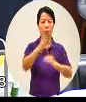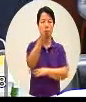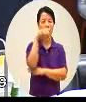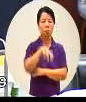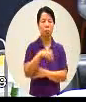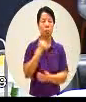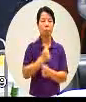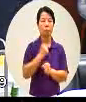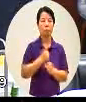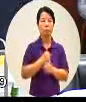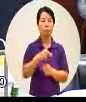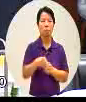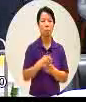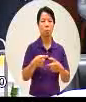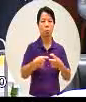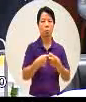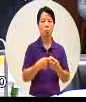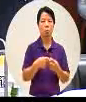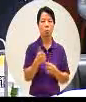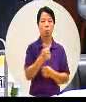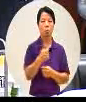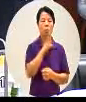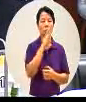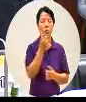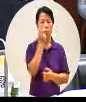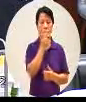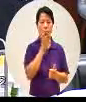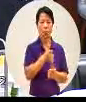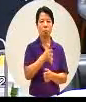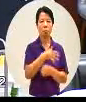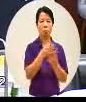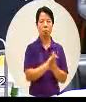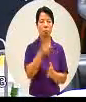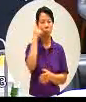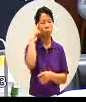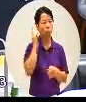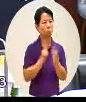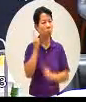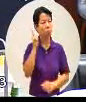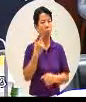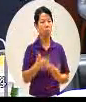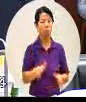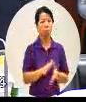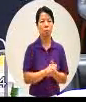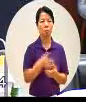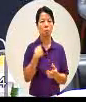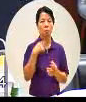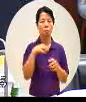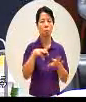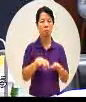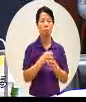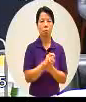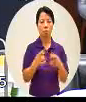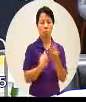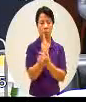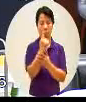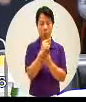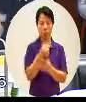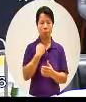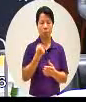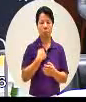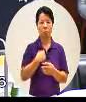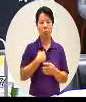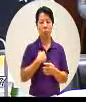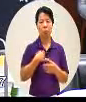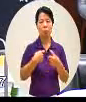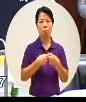说博弈是顾问哦，哎，这个跟我想象的落差又很大呢，因为这里面我只认识博弈啊，其他我都不认